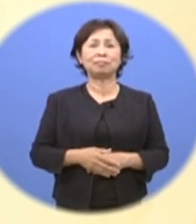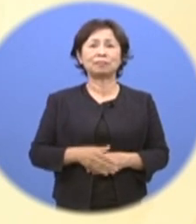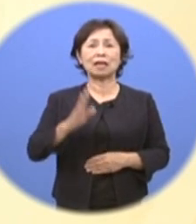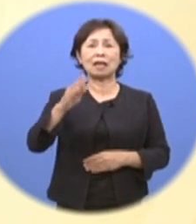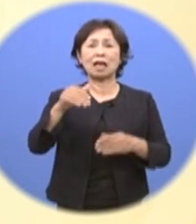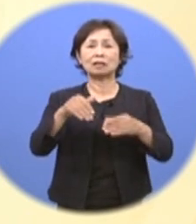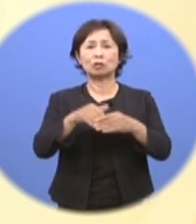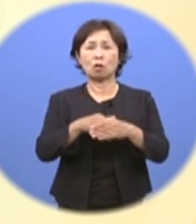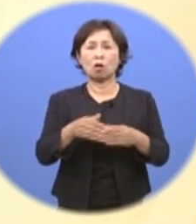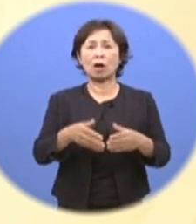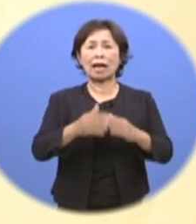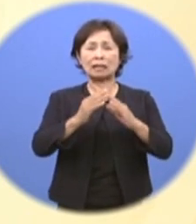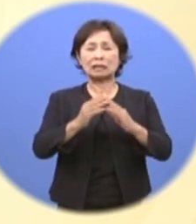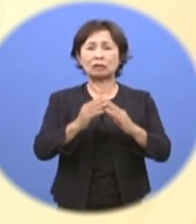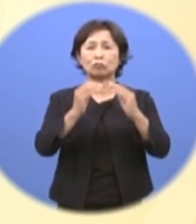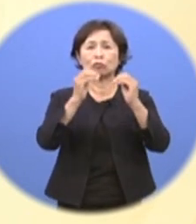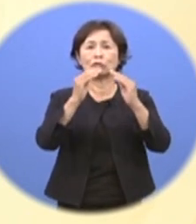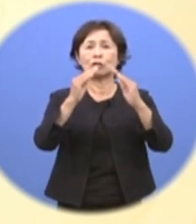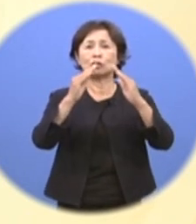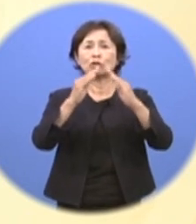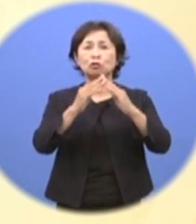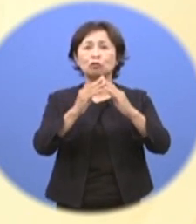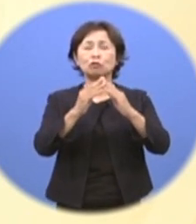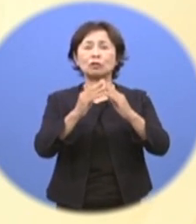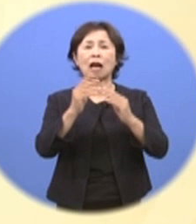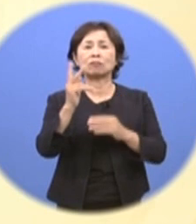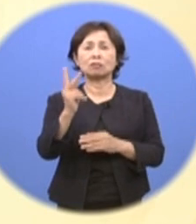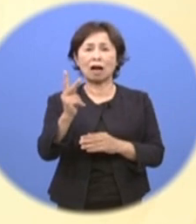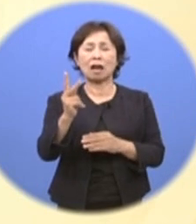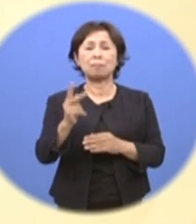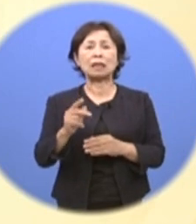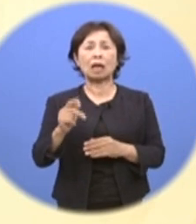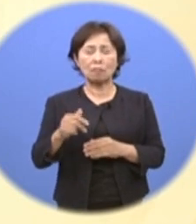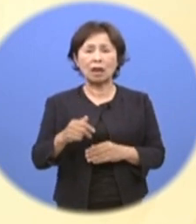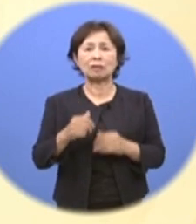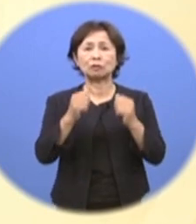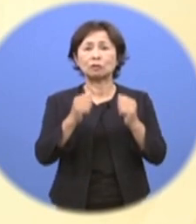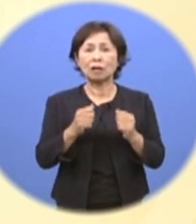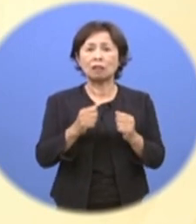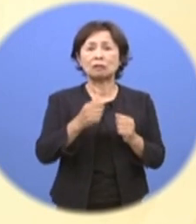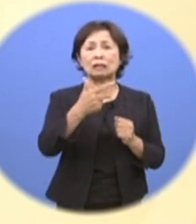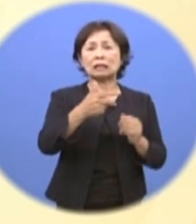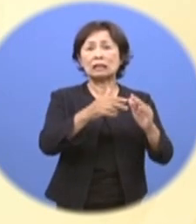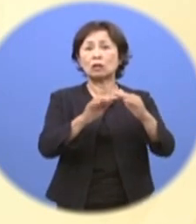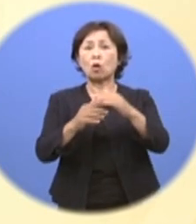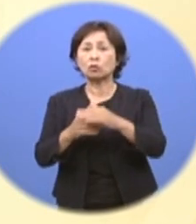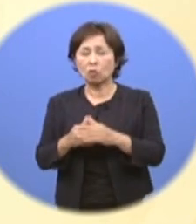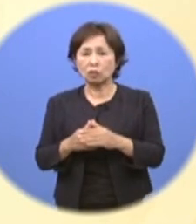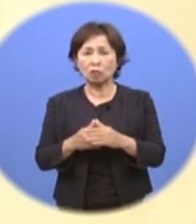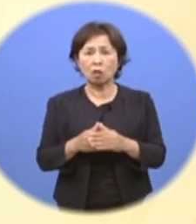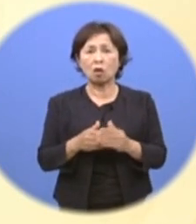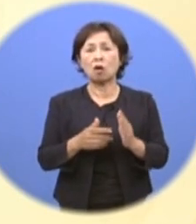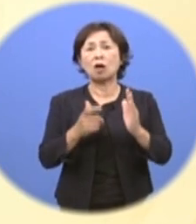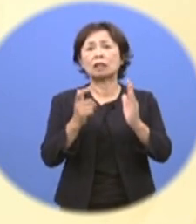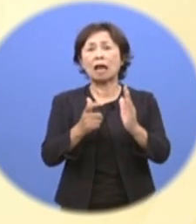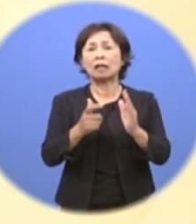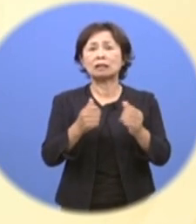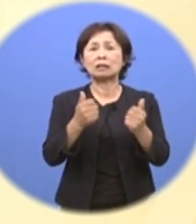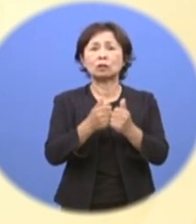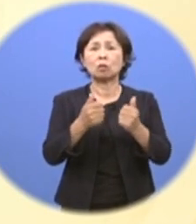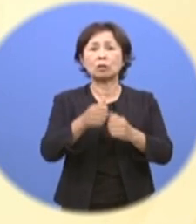庁建築住宅課、またはお住まいの市町村耐震相談窓口にお問い合わせください